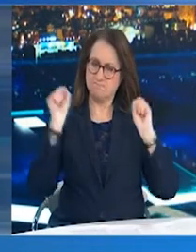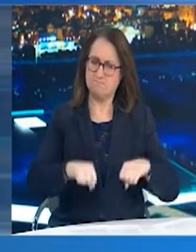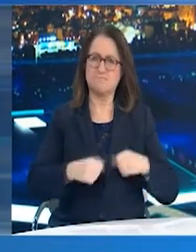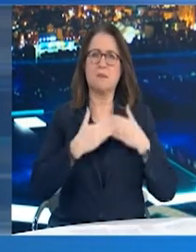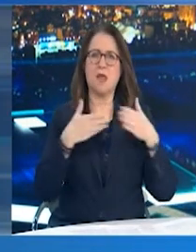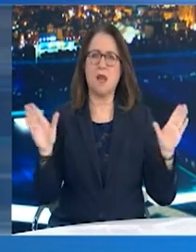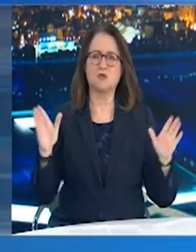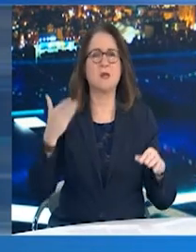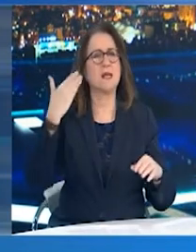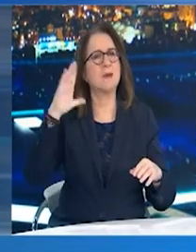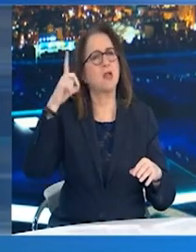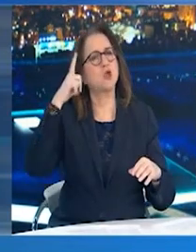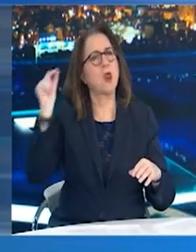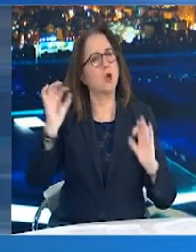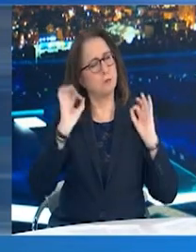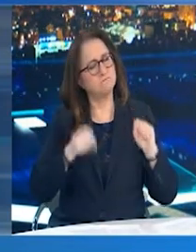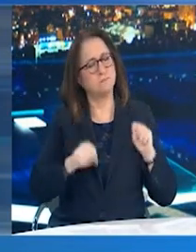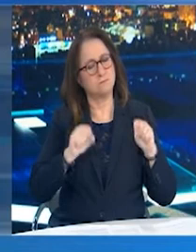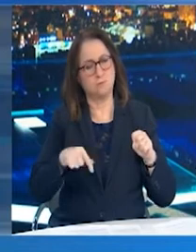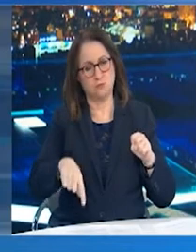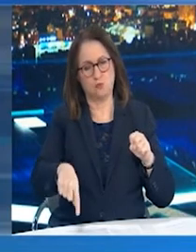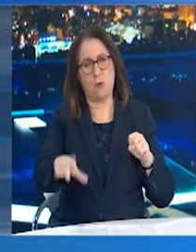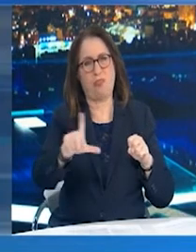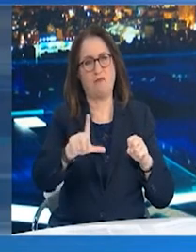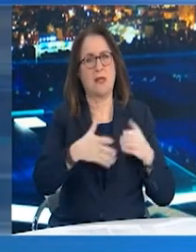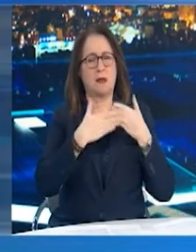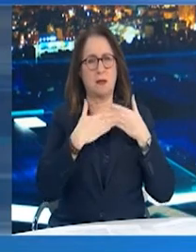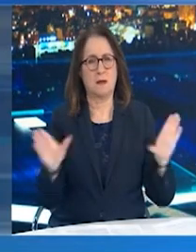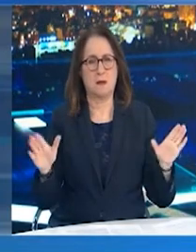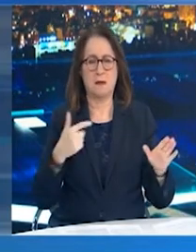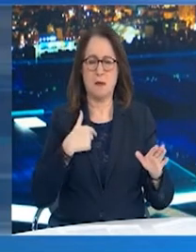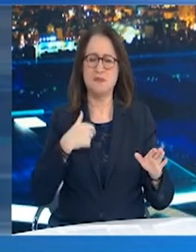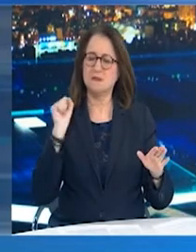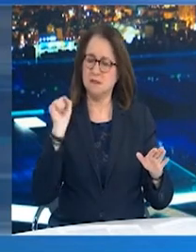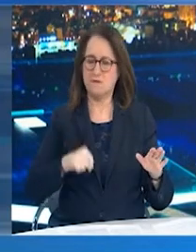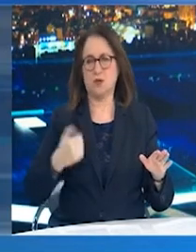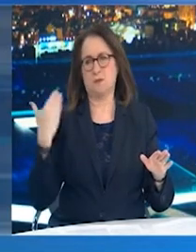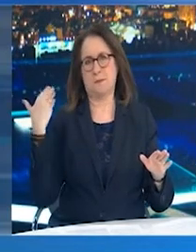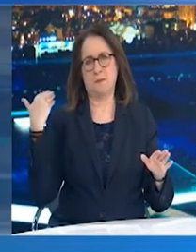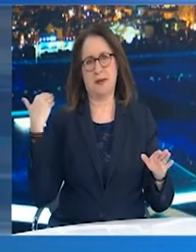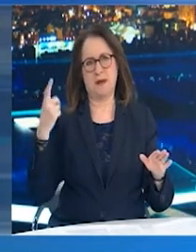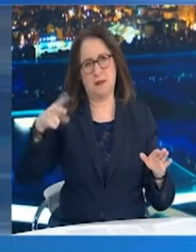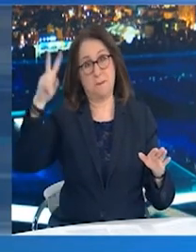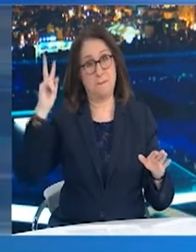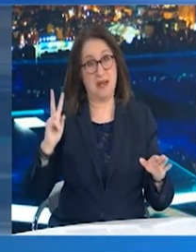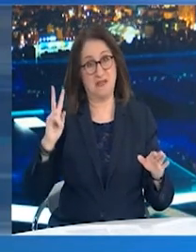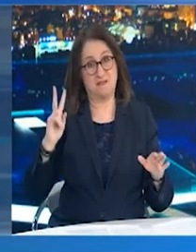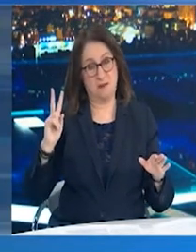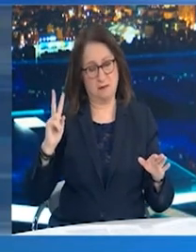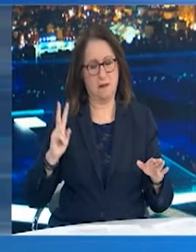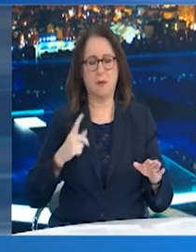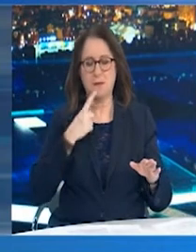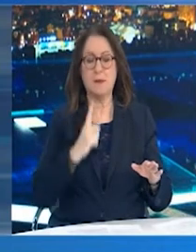παραμένοντας πιστοί στις προηγούμενες αποφάσεις μας, εισηγηθήκαμε στο άνοιγμα των γυμνασίων και των λυκείων σε όλη τη χώρα από Δευτέρα 1η